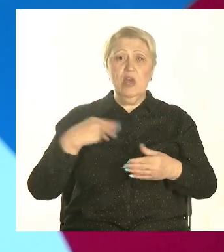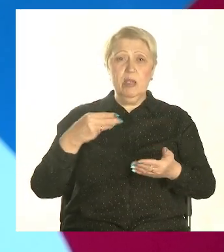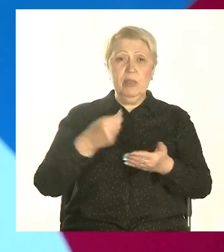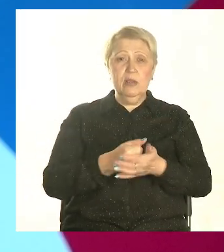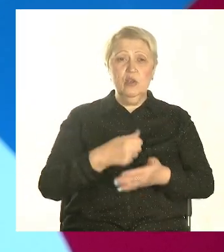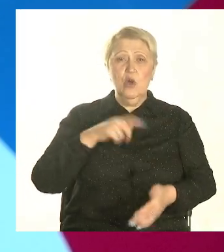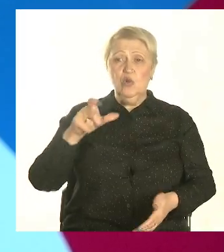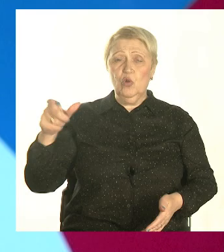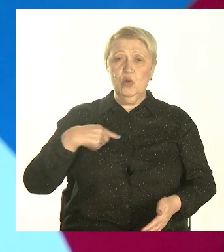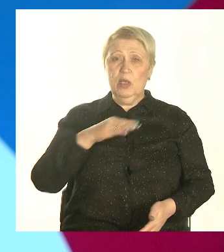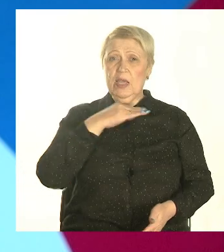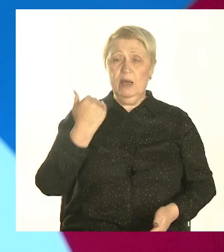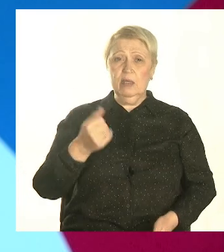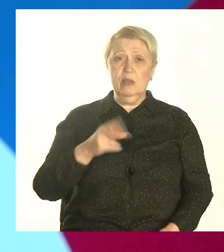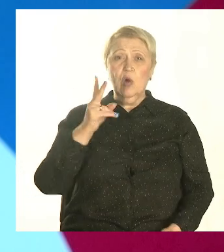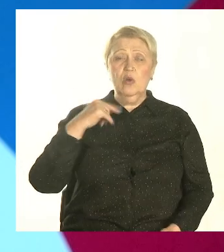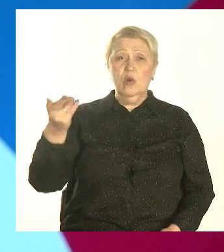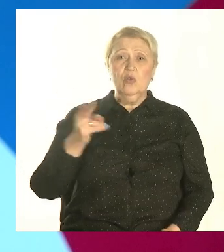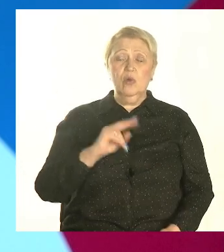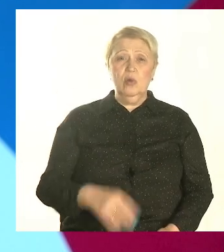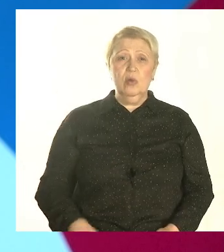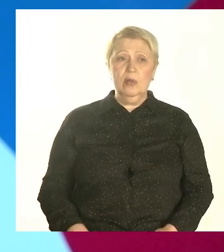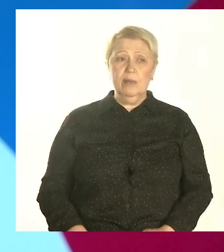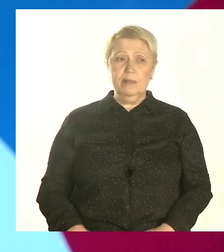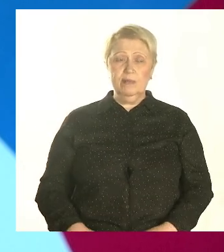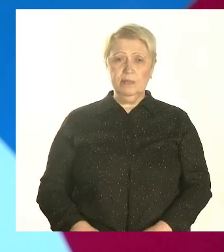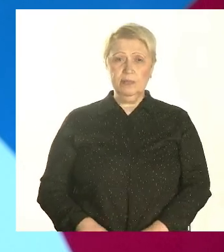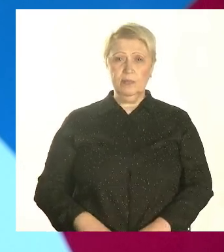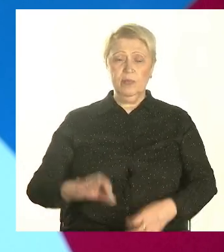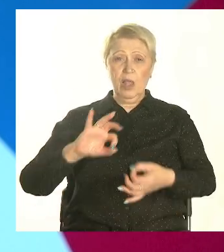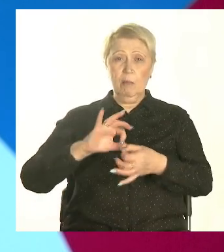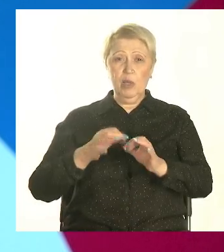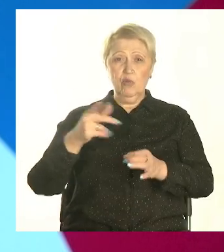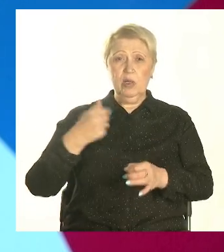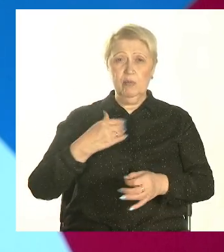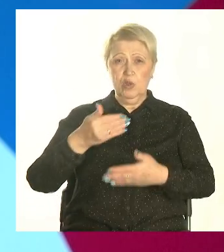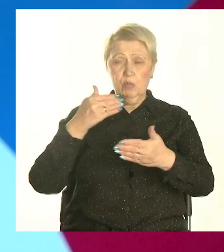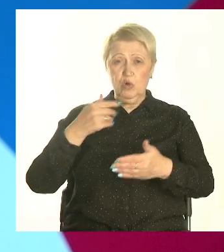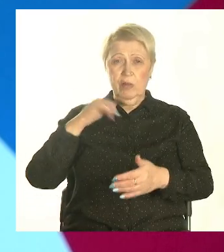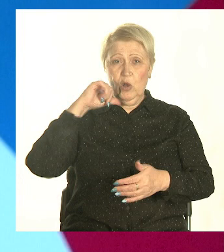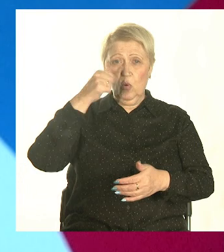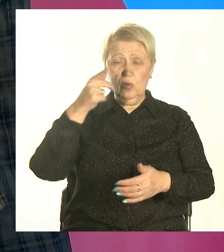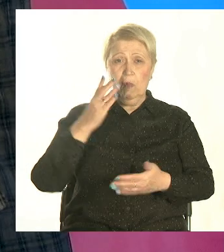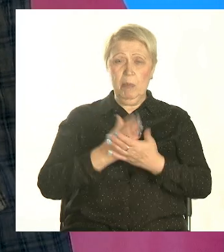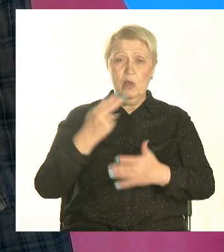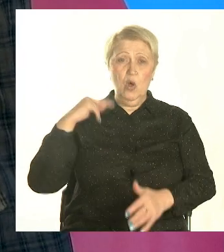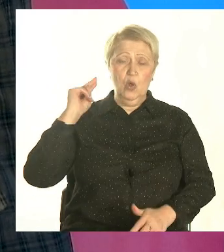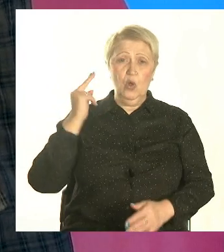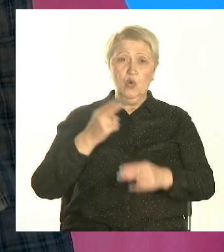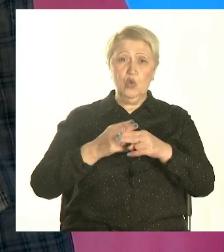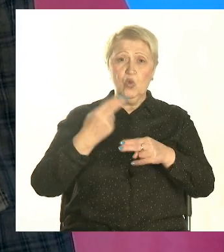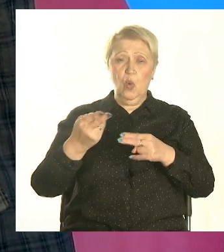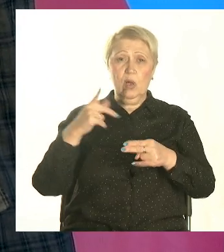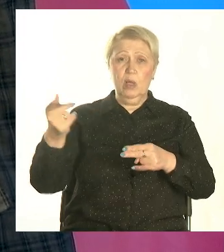Насколько думаете, потому что вот Коммерсант писал это, причем по итогам первого года реформы, в прошлом году только был, долг в Самарской области перед